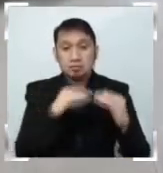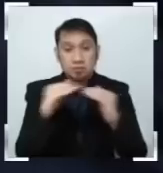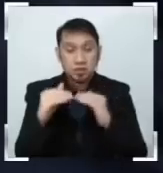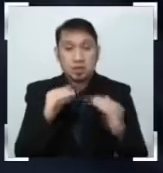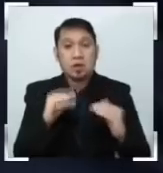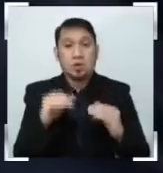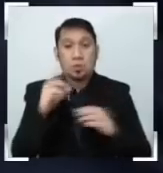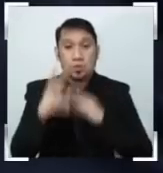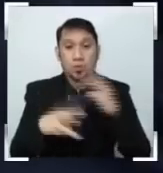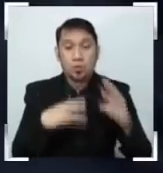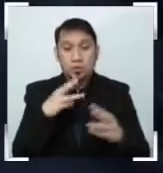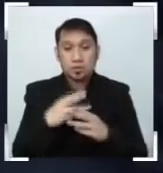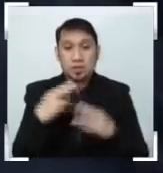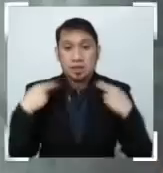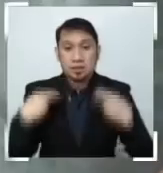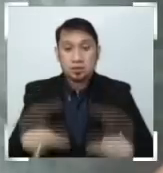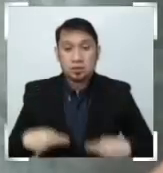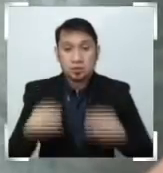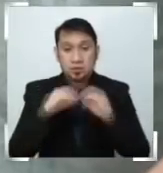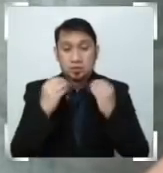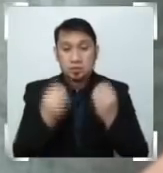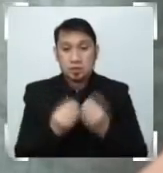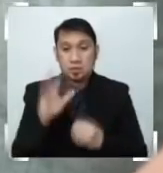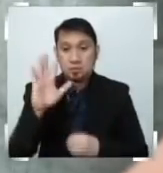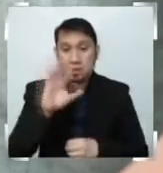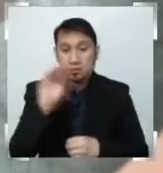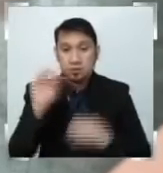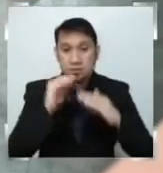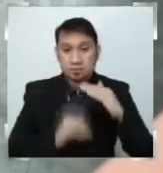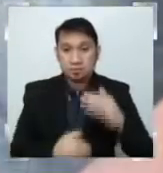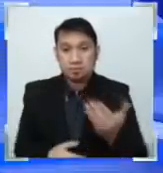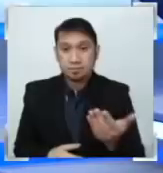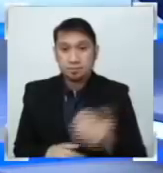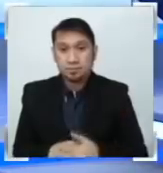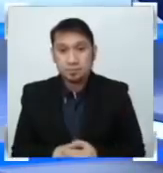pababa. Ako si Ian Cruz, ang inyong saksi.